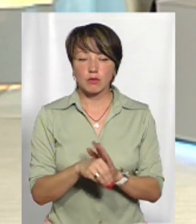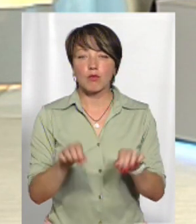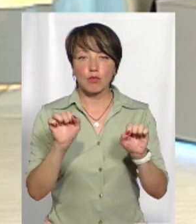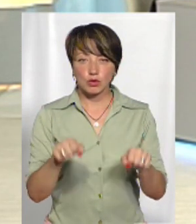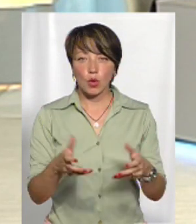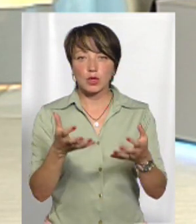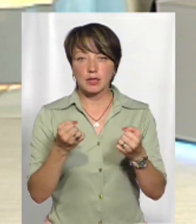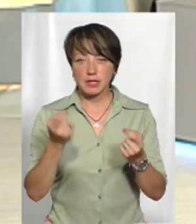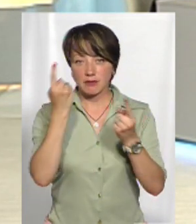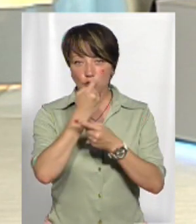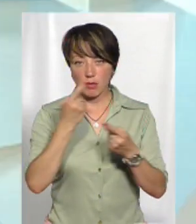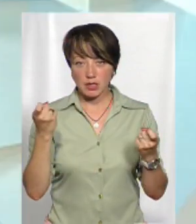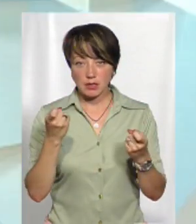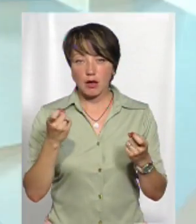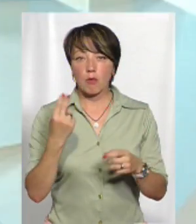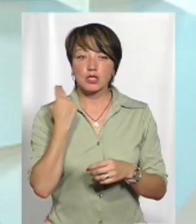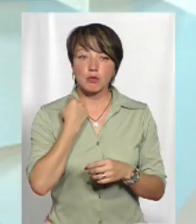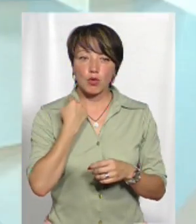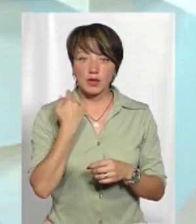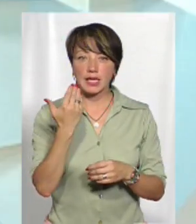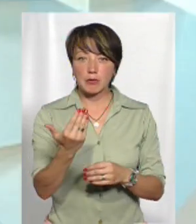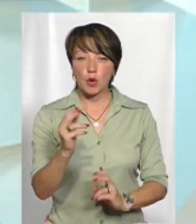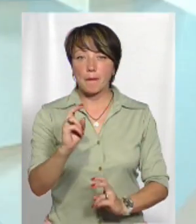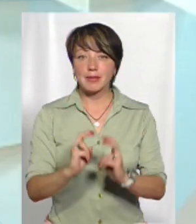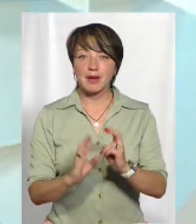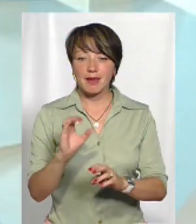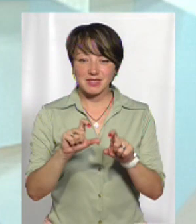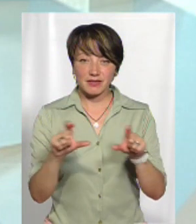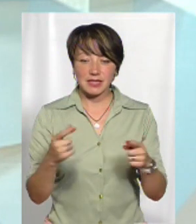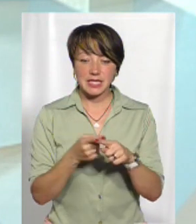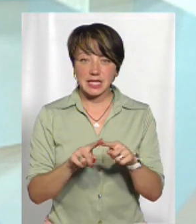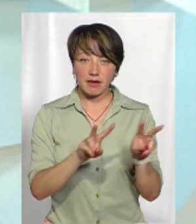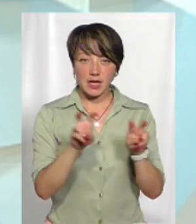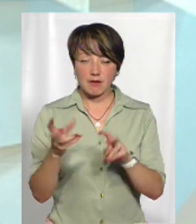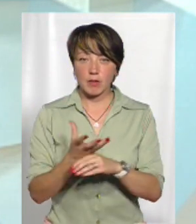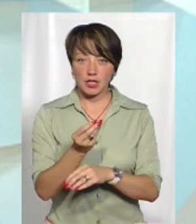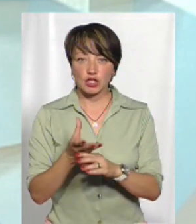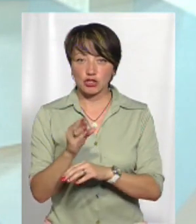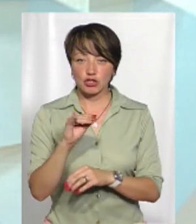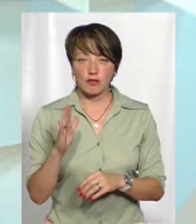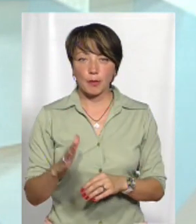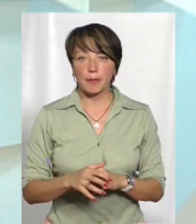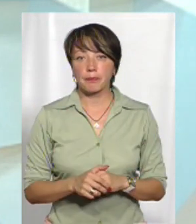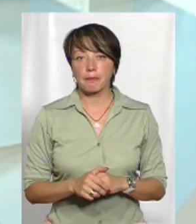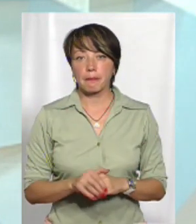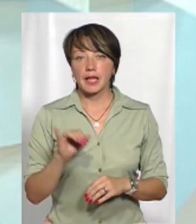вони можуть отримати інформацію по заборгованості їхнього підприємства з цих видів платежів. І